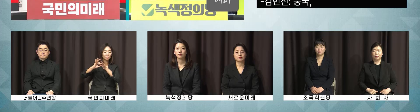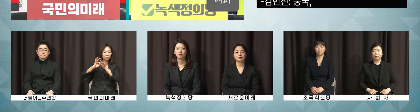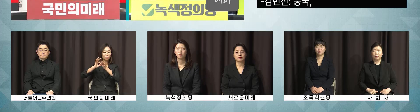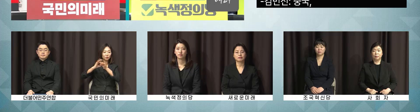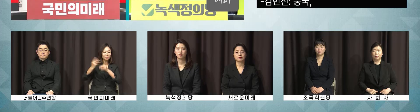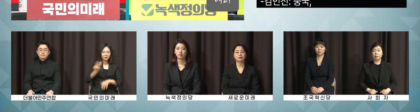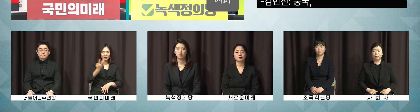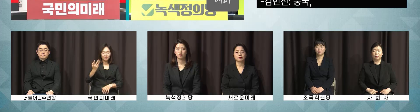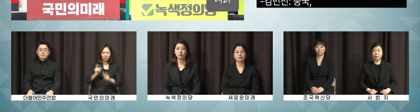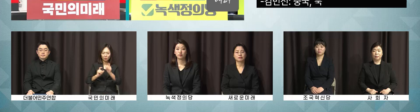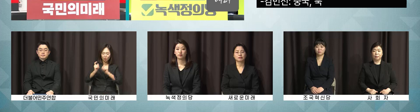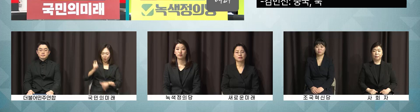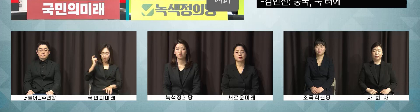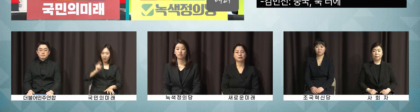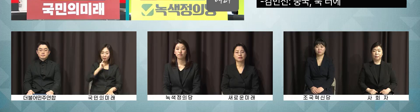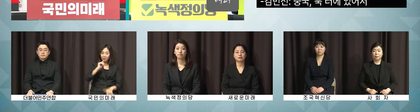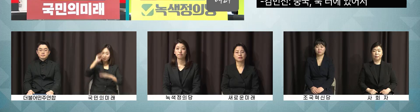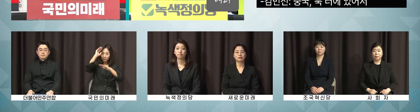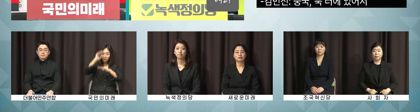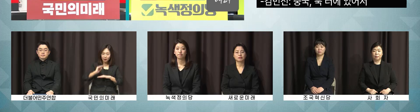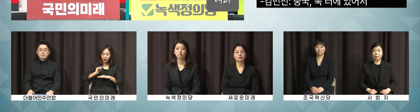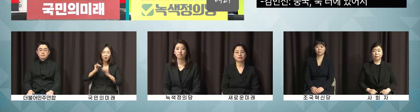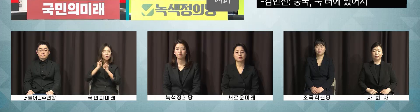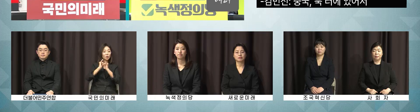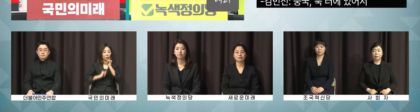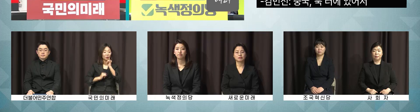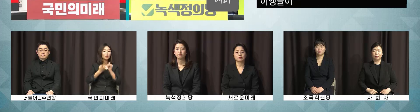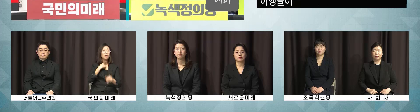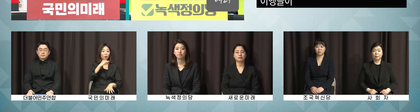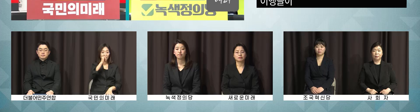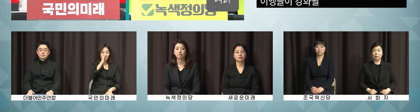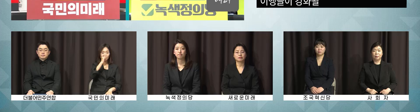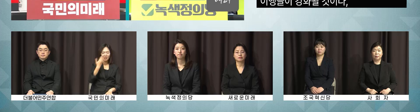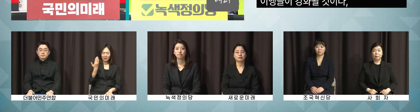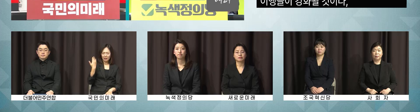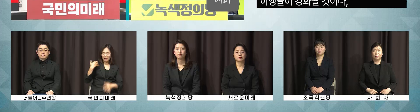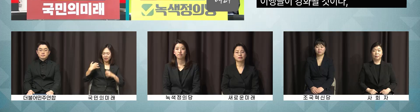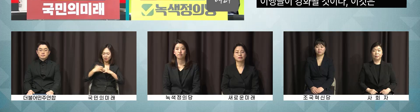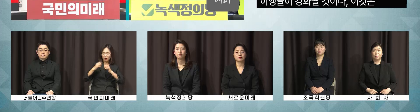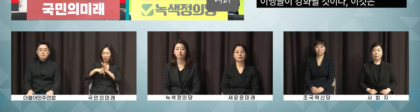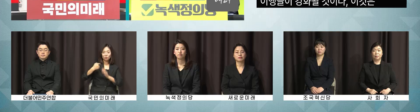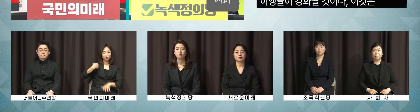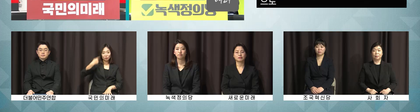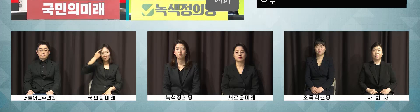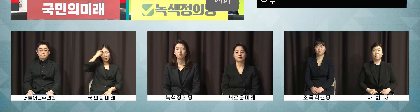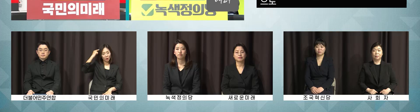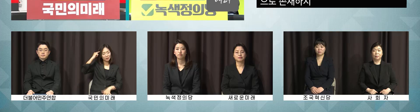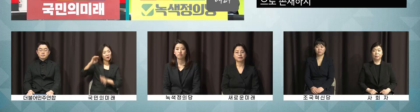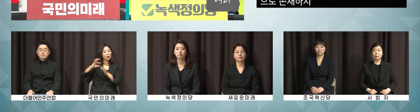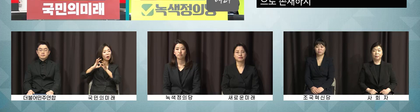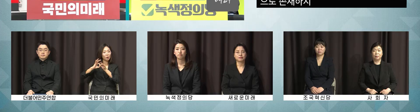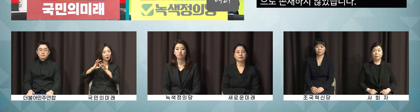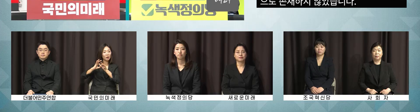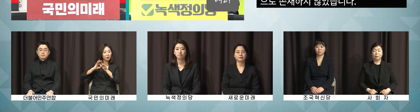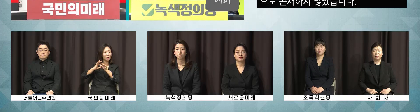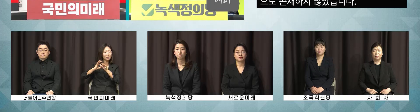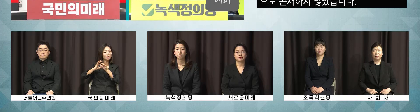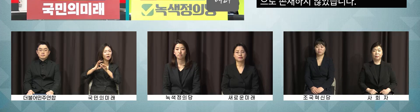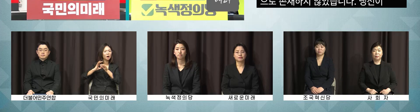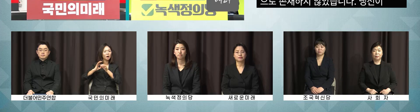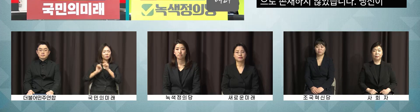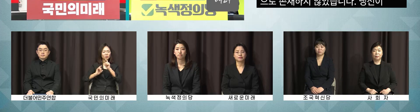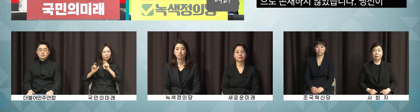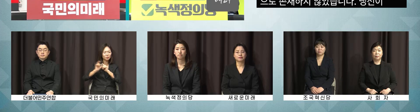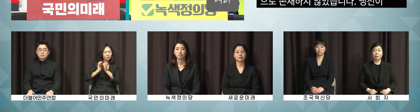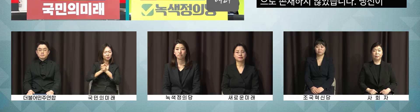트라이앵글이 강화될 것이다. 이것은 역사적으로 존재하지 않았습니다. 냉전기에도 중국과 러시아 간에 있어서는 소련 간에 있어서는